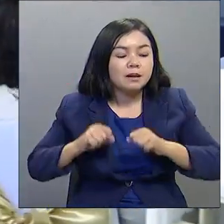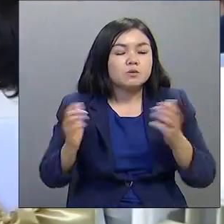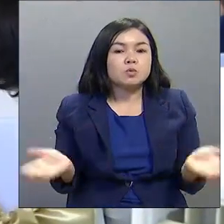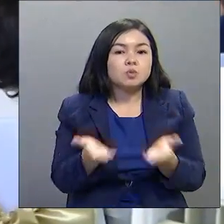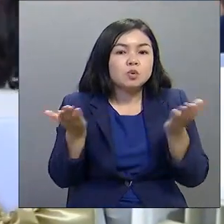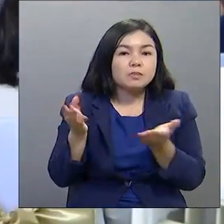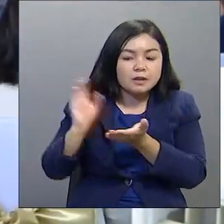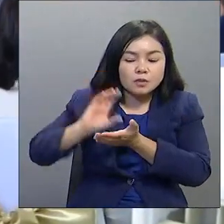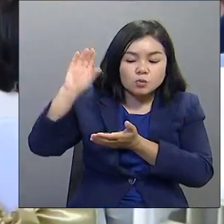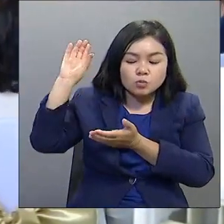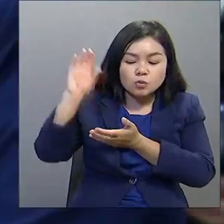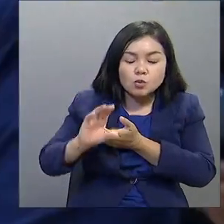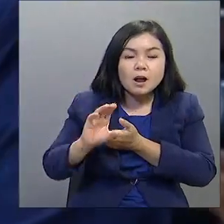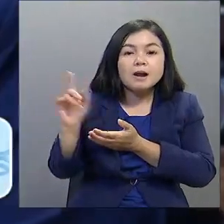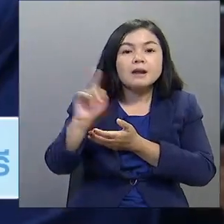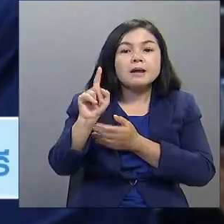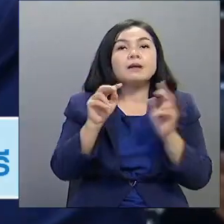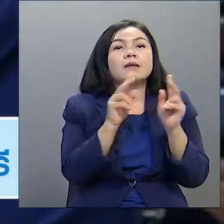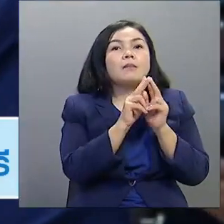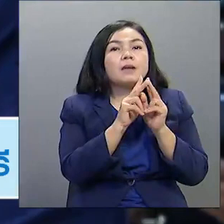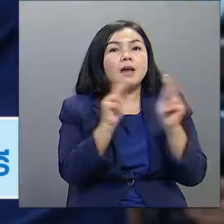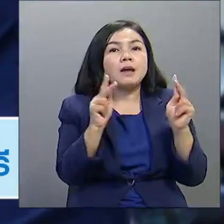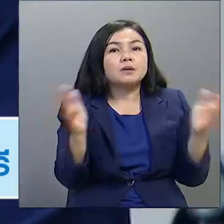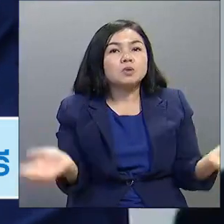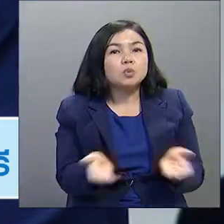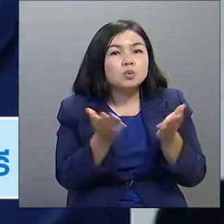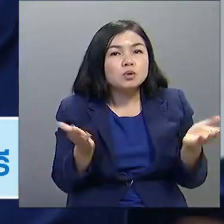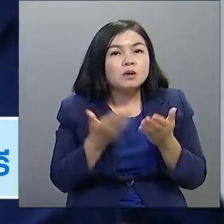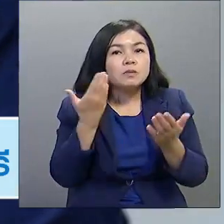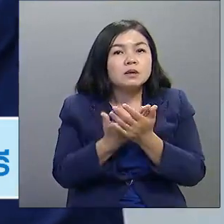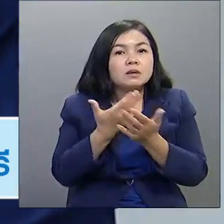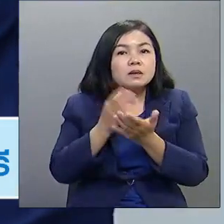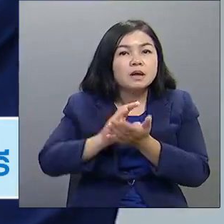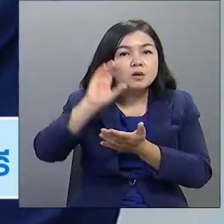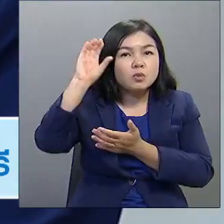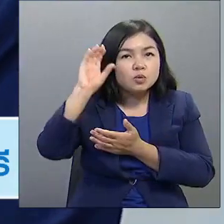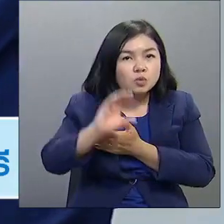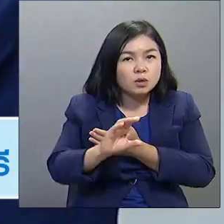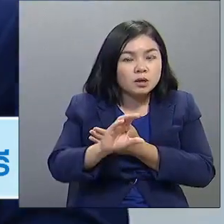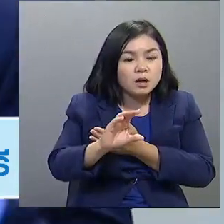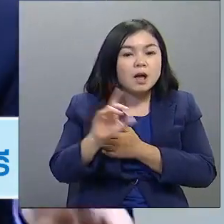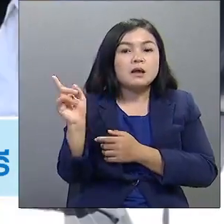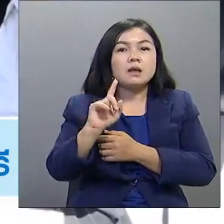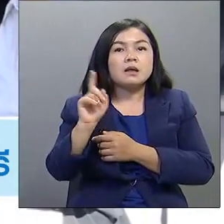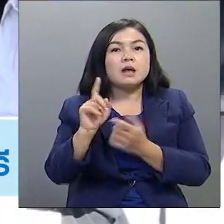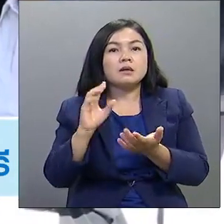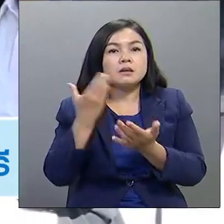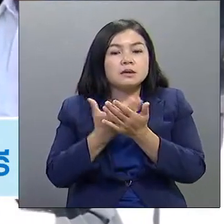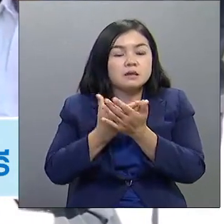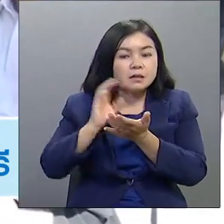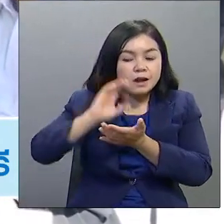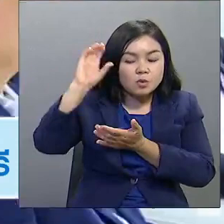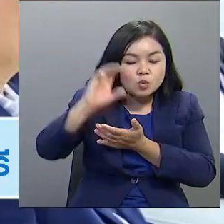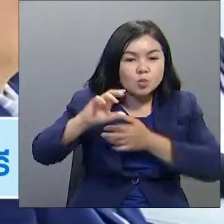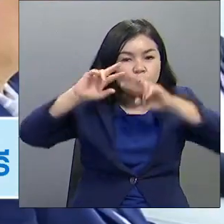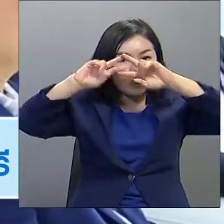การลงทุนจากทางสำนักงานคณะกรรมการส่งเสริมหรือว่าการลงทุนหรือว่า BOI โดยจะมีการขยายการลงทุนในการวิจัย